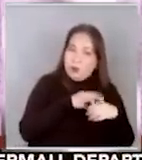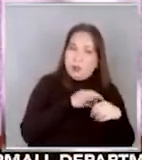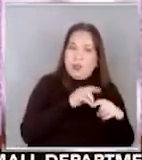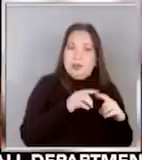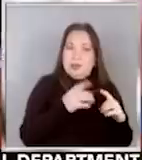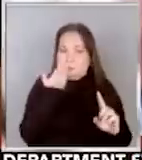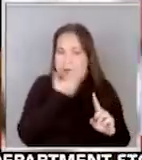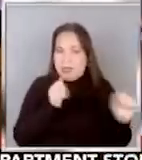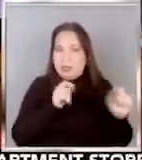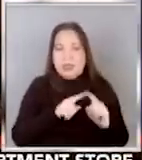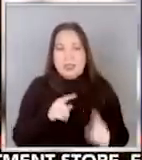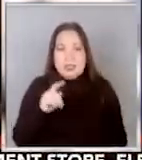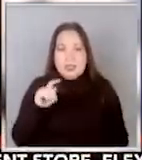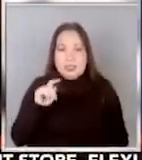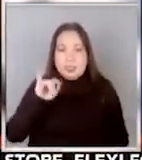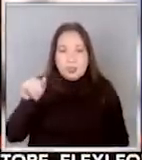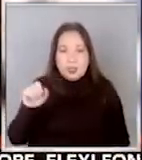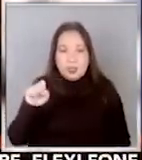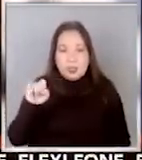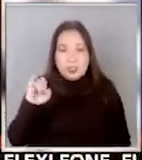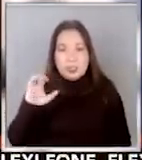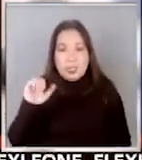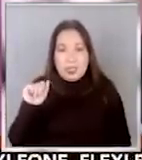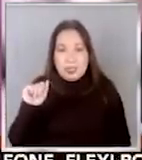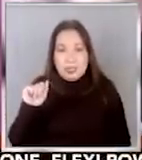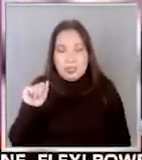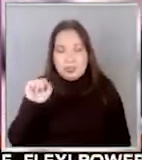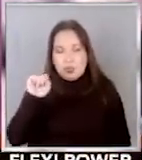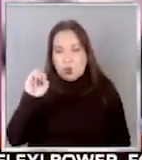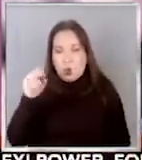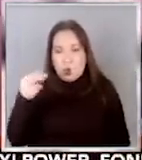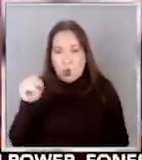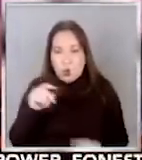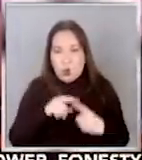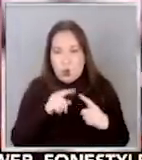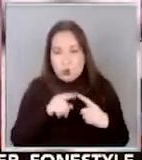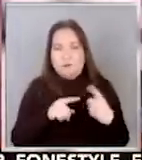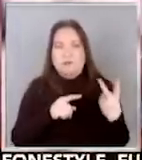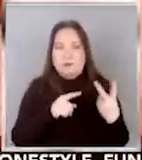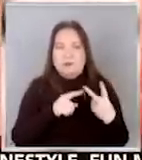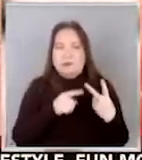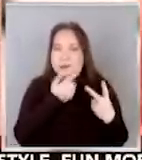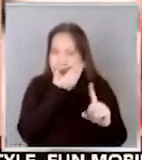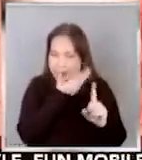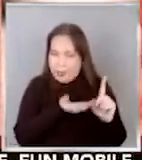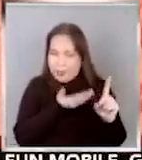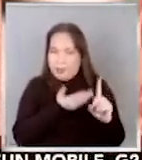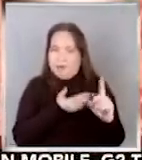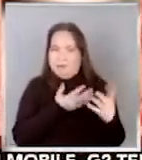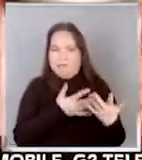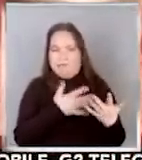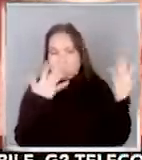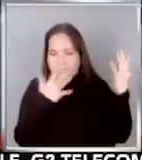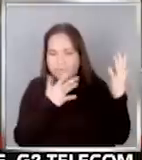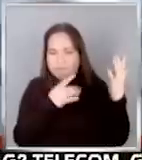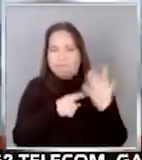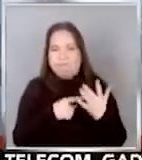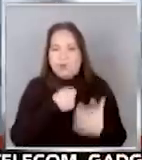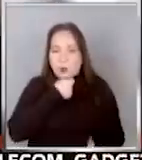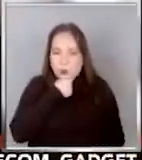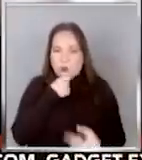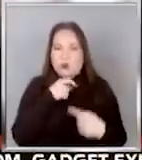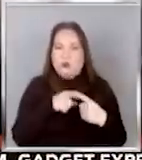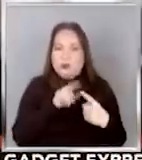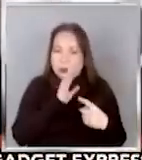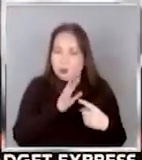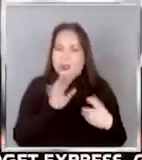Soho, na hinirang ng Most Outstanding Magazine Show. At si Jessica Soho na Most Outstanding Magazine Show host. Most